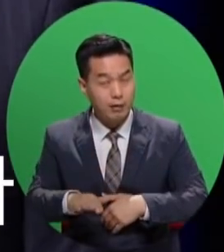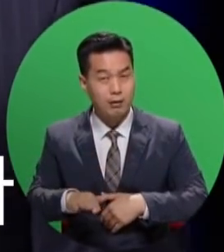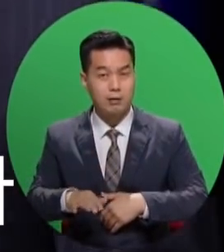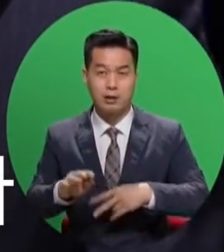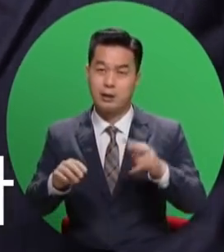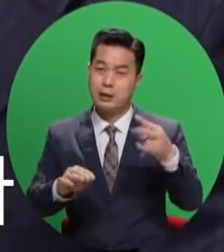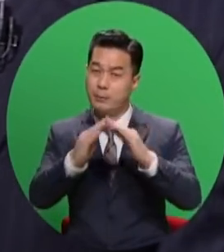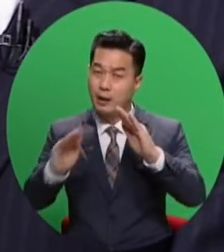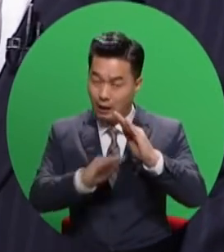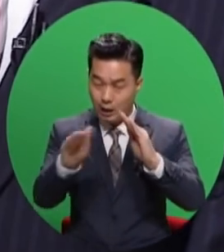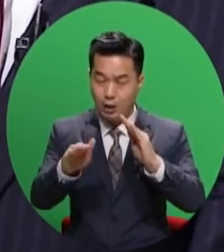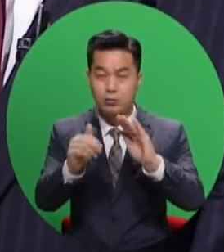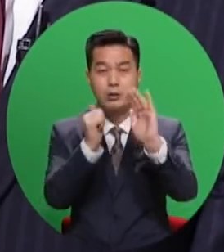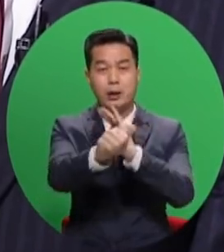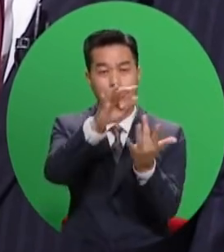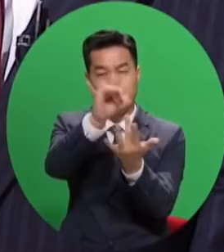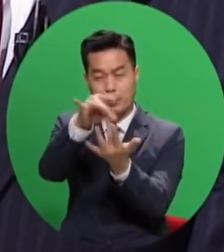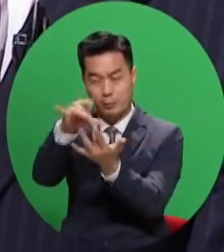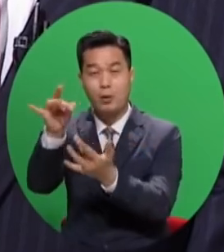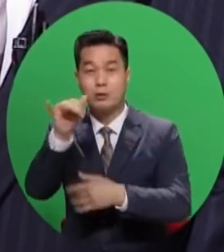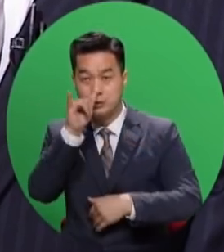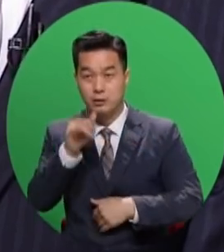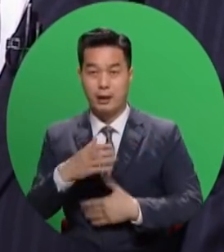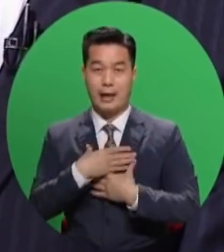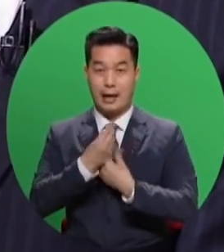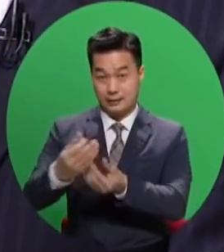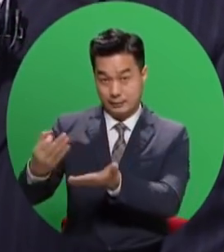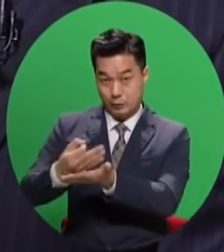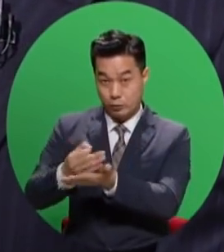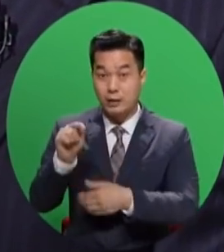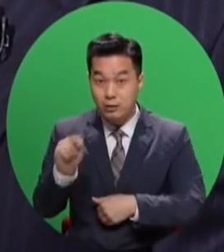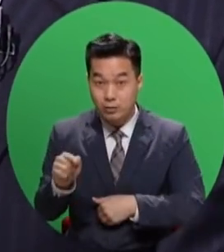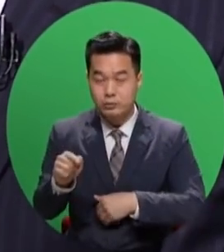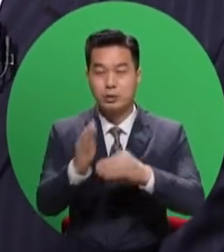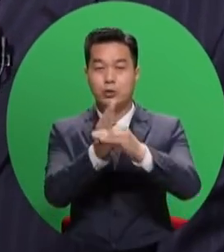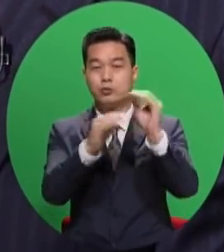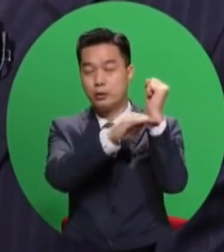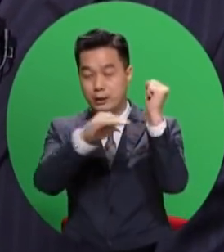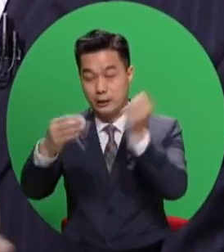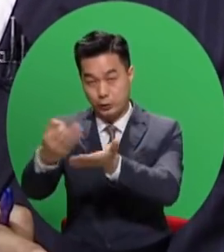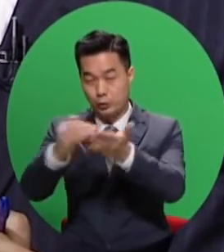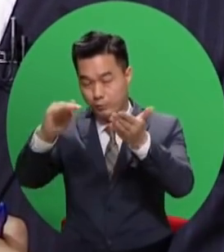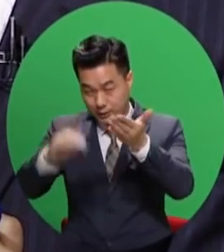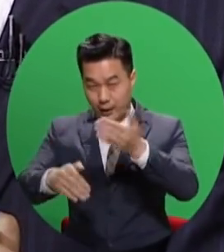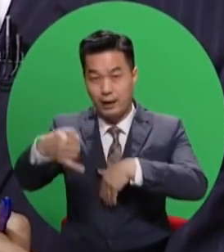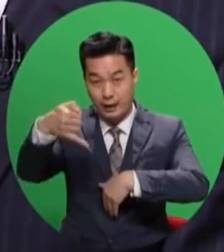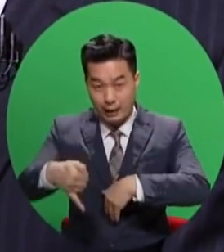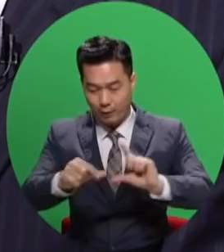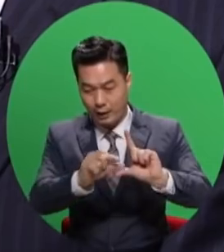200가구 를 초본으로 추출한 기억을 못하십니까 안심 소득은 중위소득 밑에 최하위